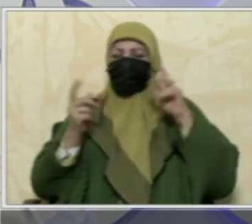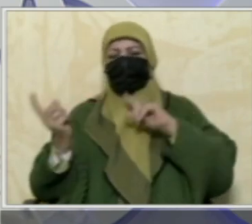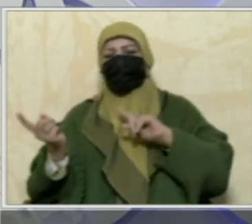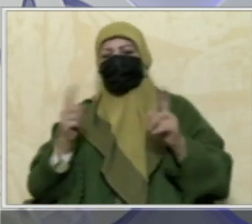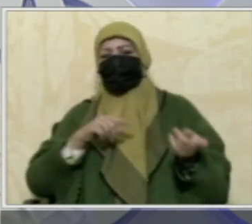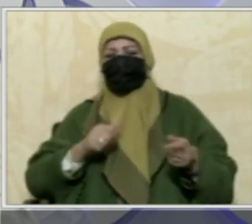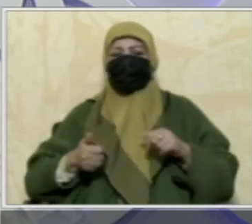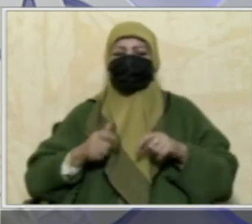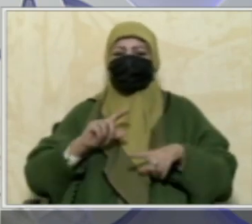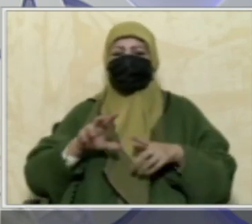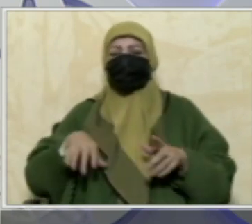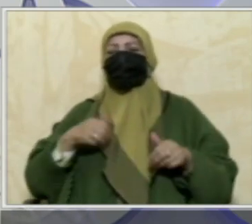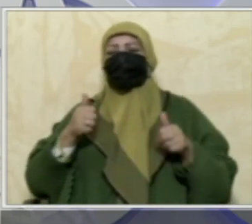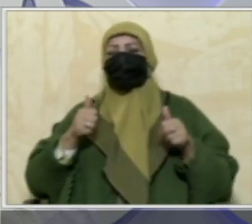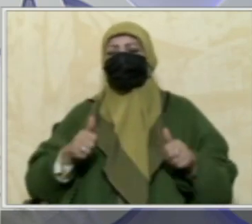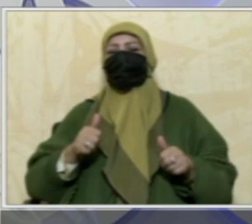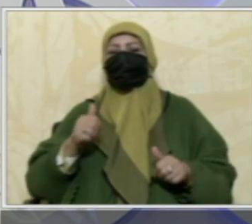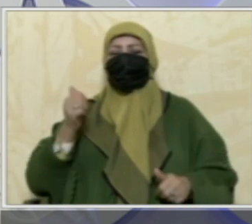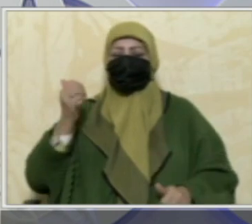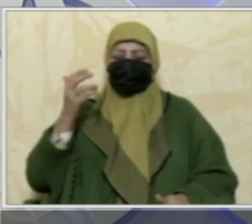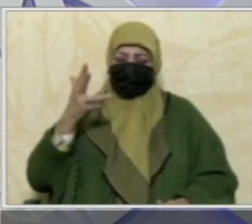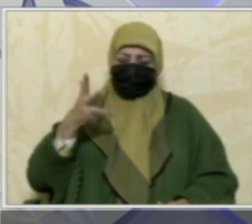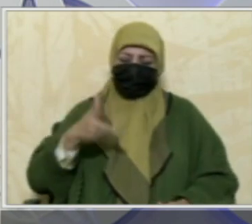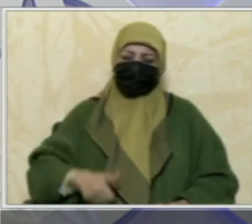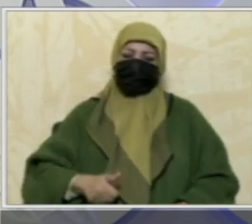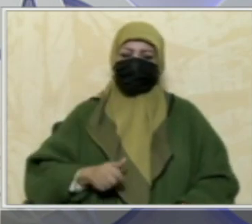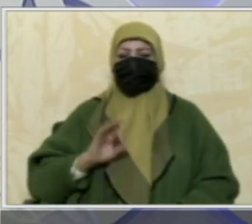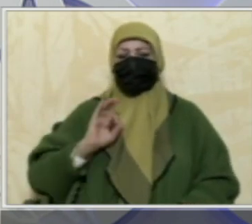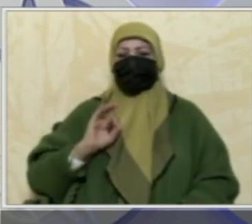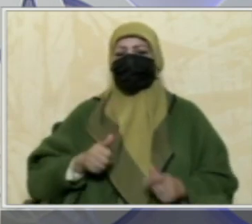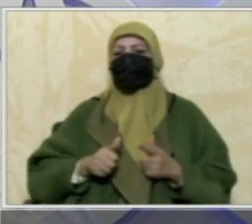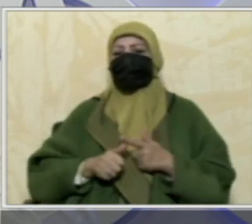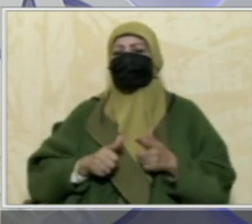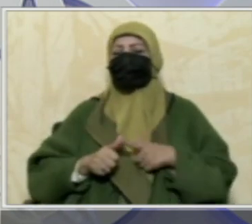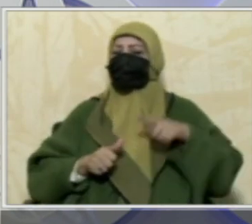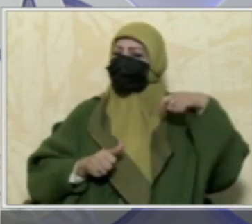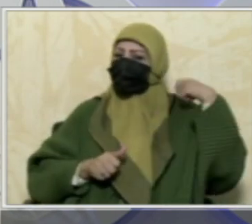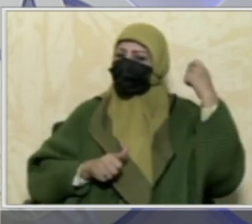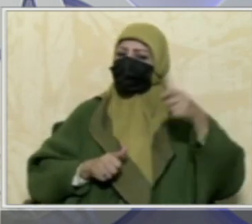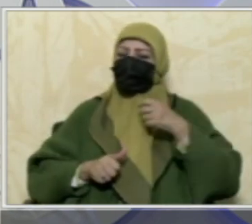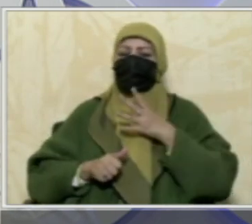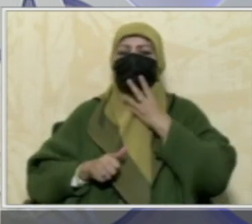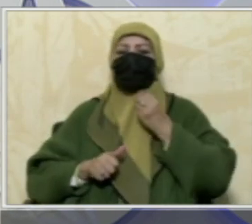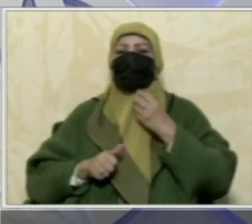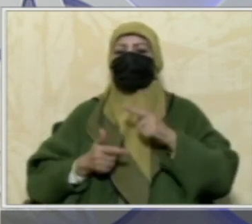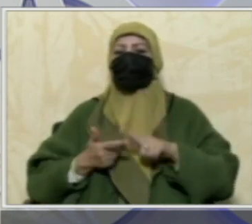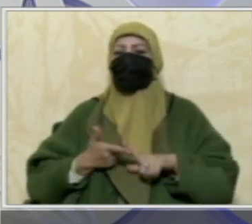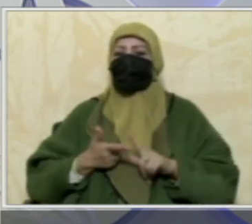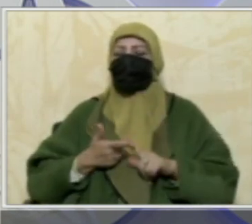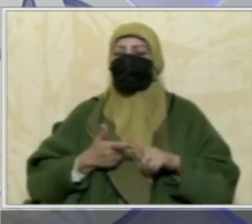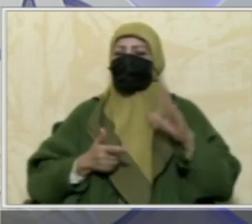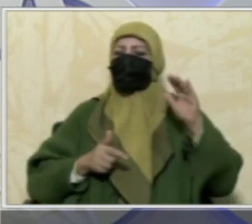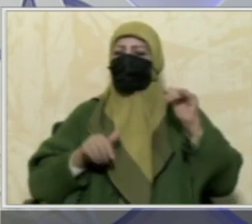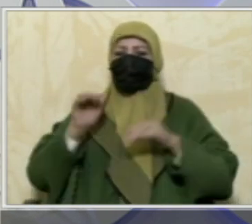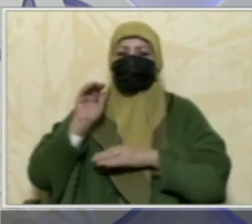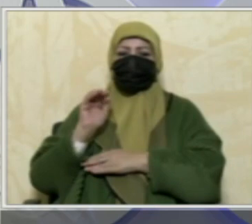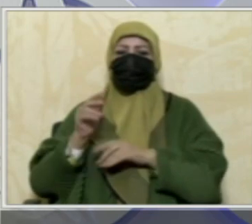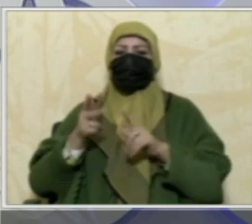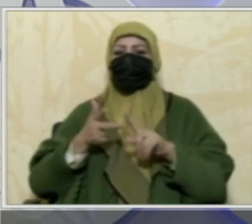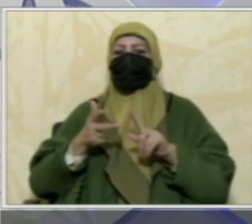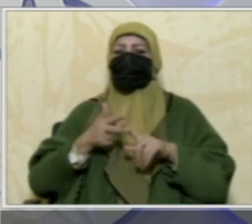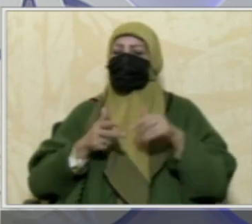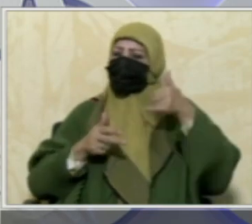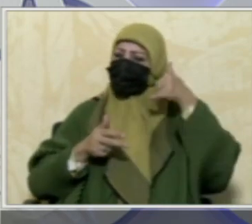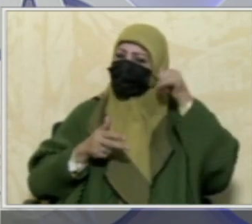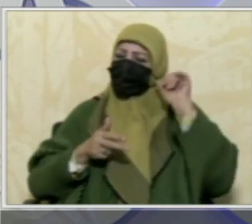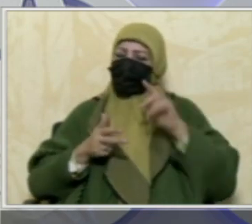عند المتاخرين وهو الذي سار عليه الشيخ الدردير في المسالك الضان ثم المعز